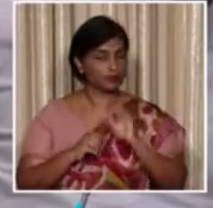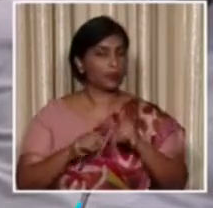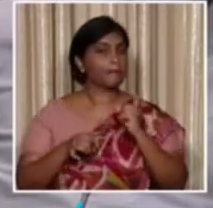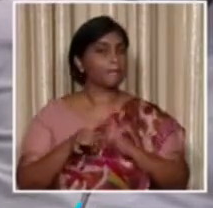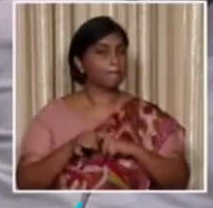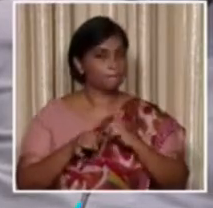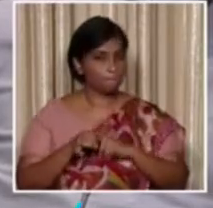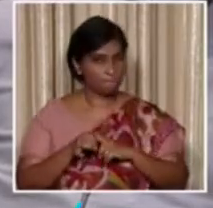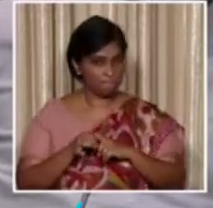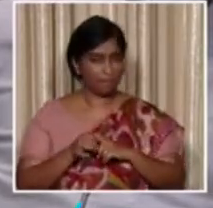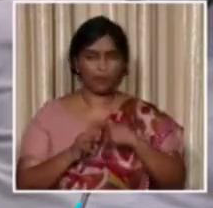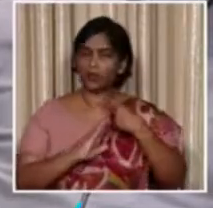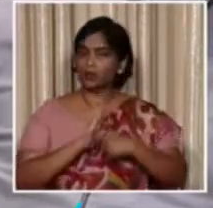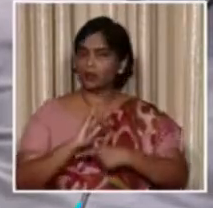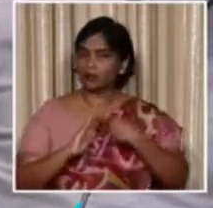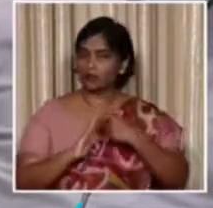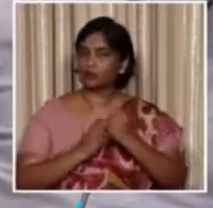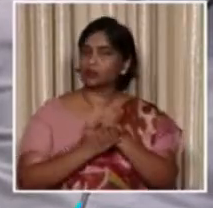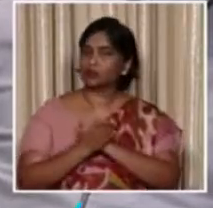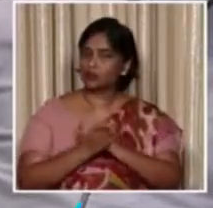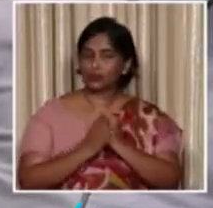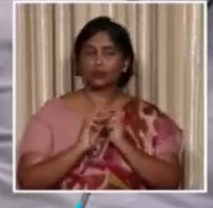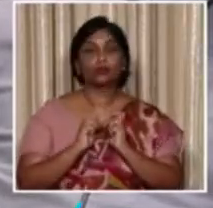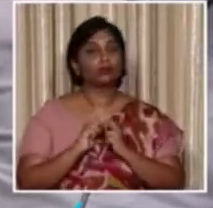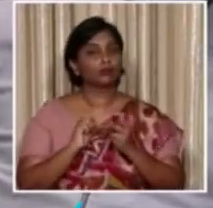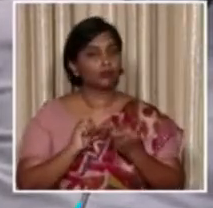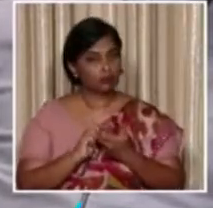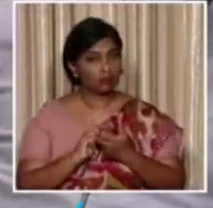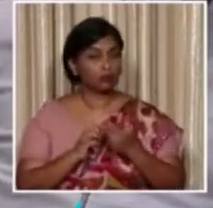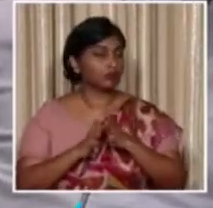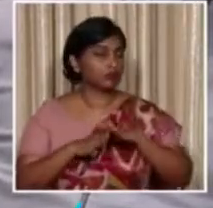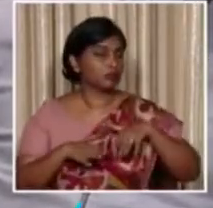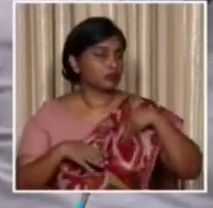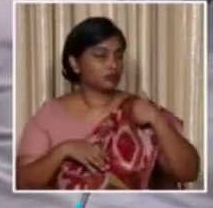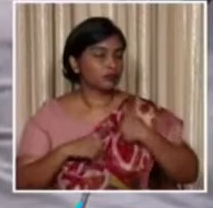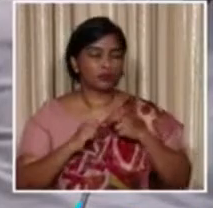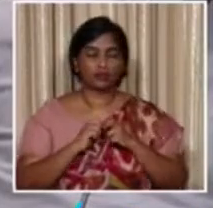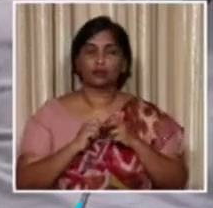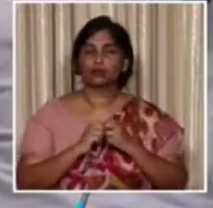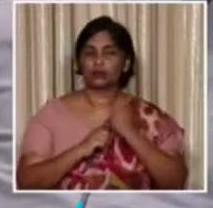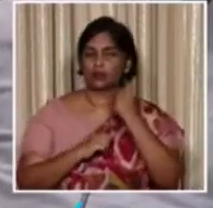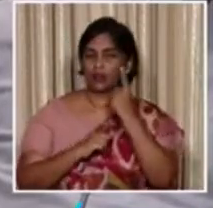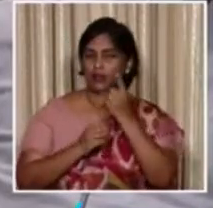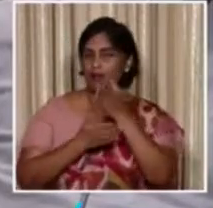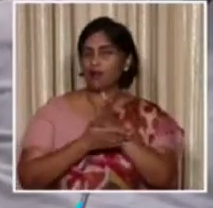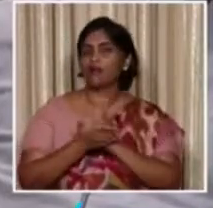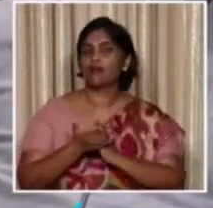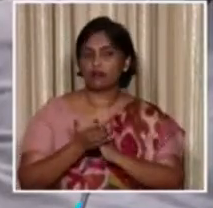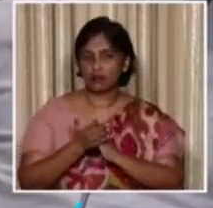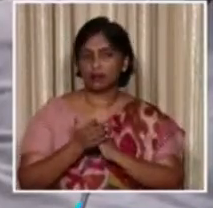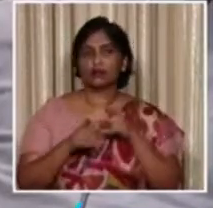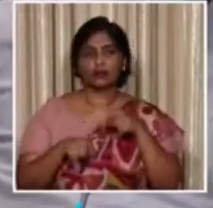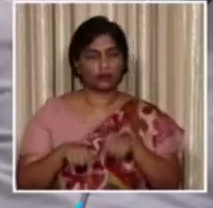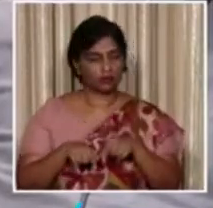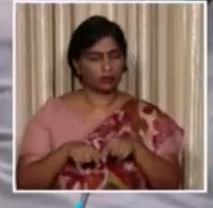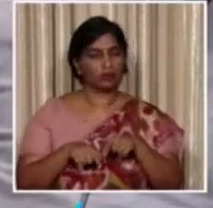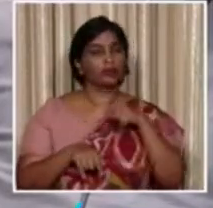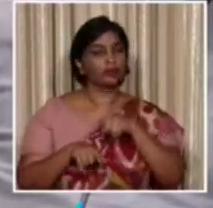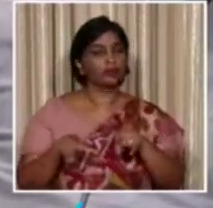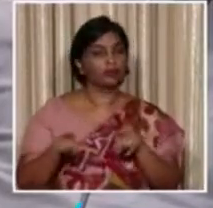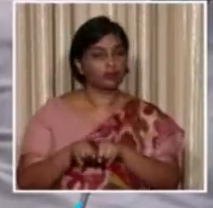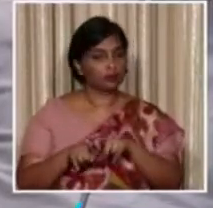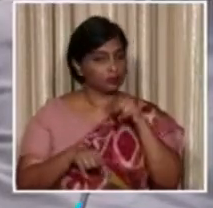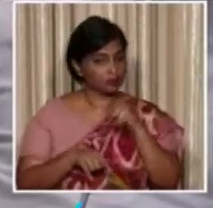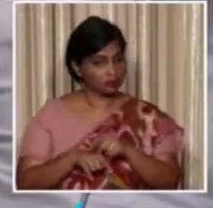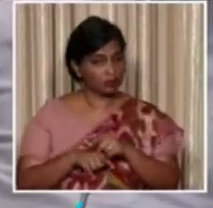ප්‍රශ්නය රටේ තිබෙන සියලු අර්බුදවල මහා අර්බුදයකින් එක්තරා කොටසක් පමණයි මේක. ඒක නිසා